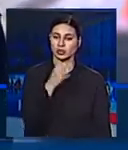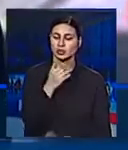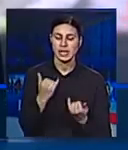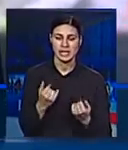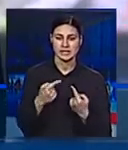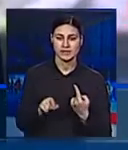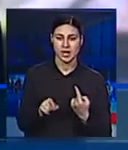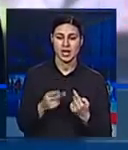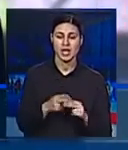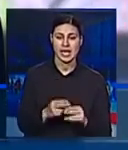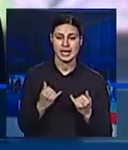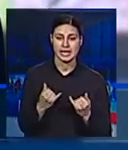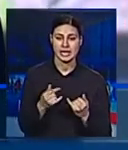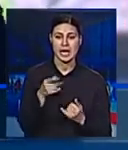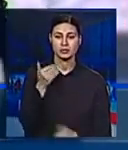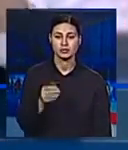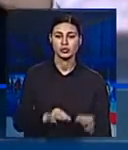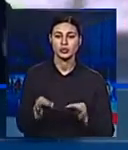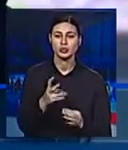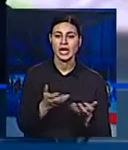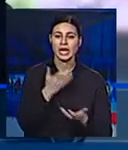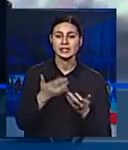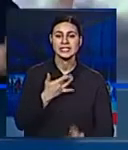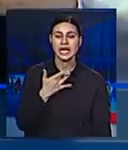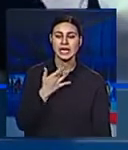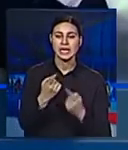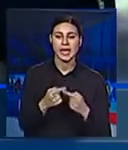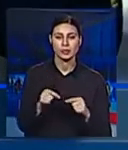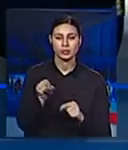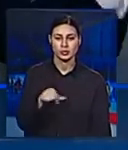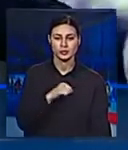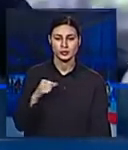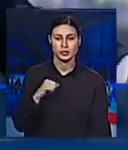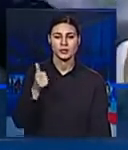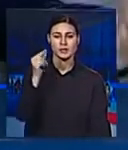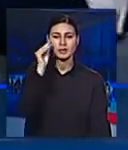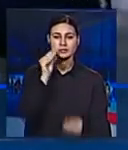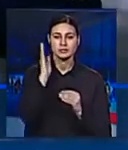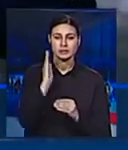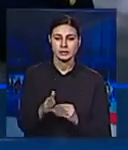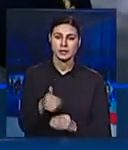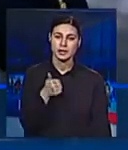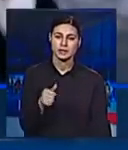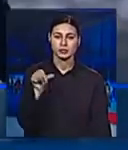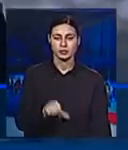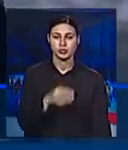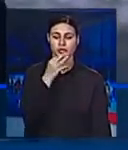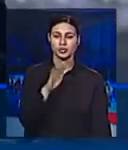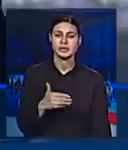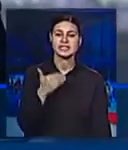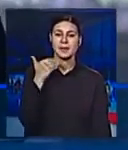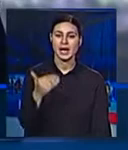არის. დღეს ამისთვის ეს პროექტი უნდა განიხილოს საკრებულომ, უნდა განსაზღვროს პრიორიტეტულობა, შემდგომ აისახოს